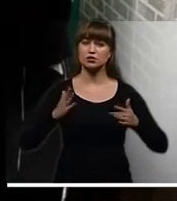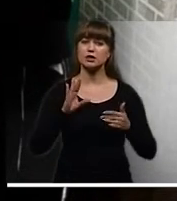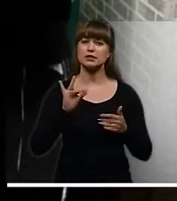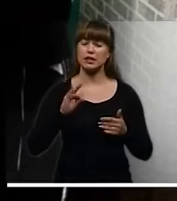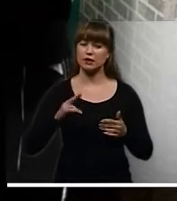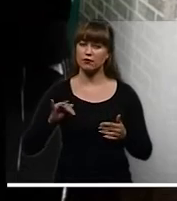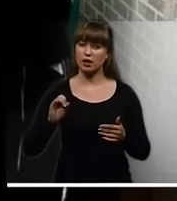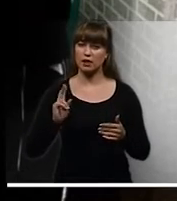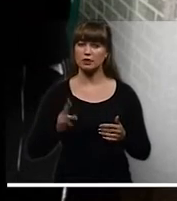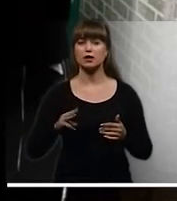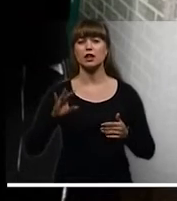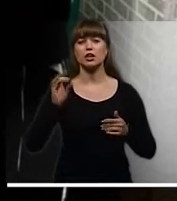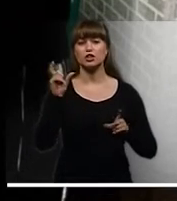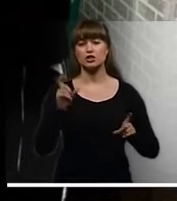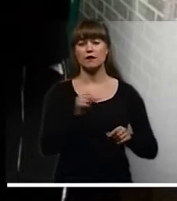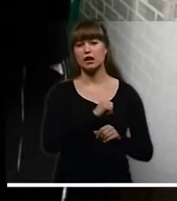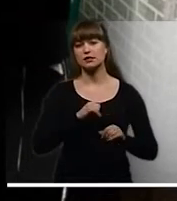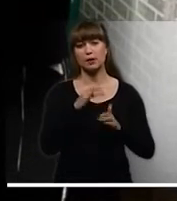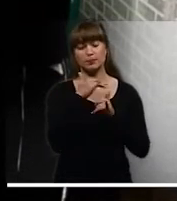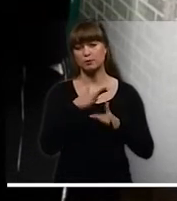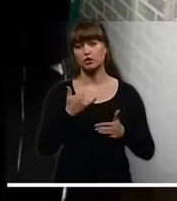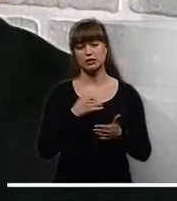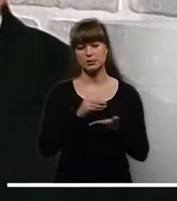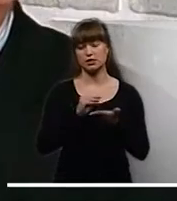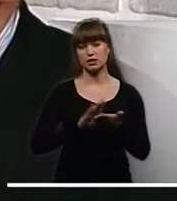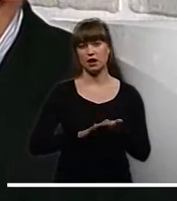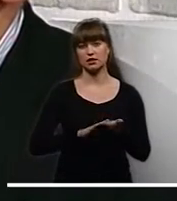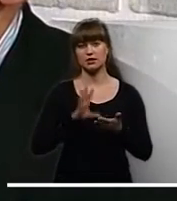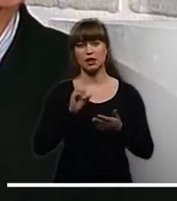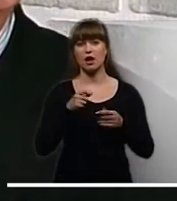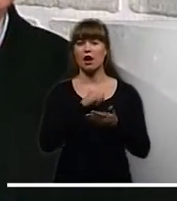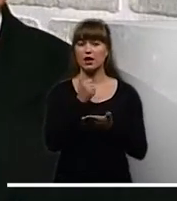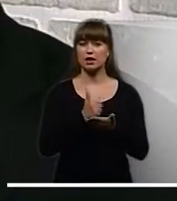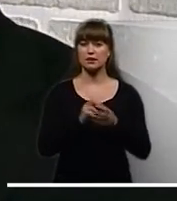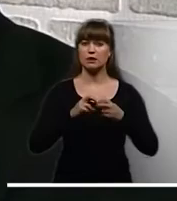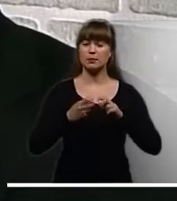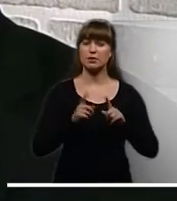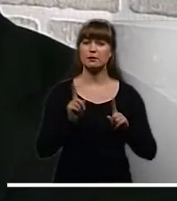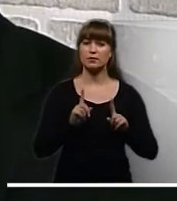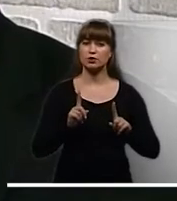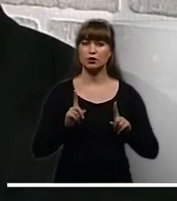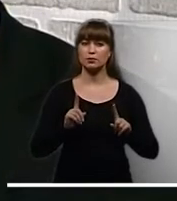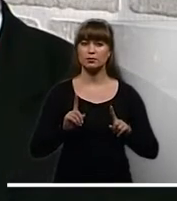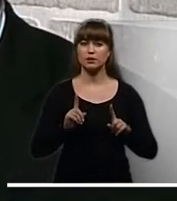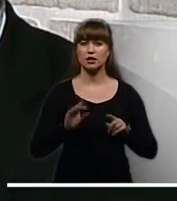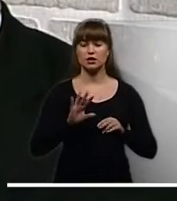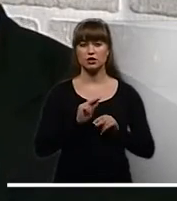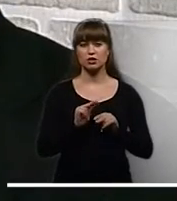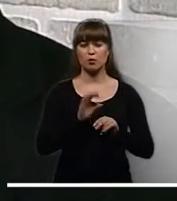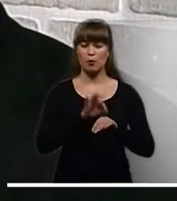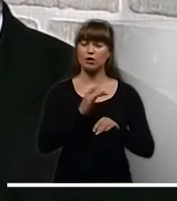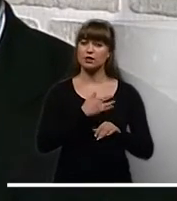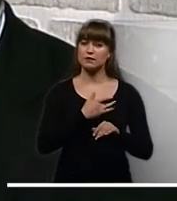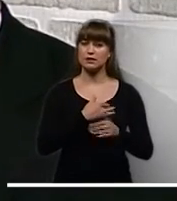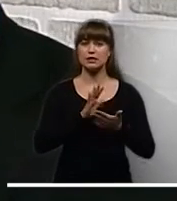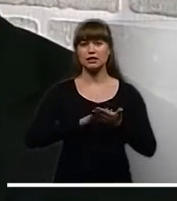инфаркт миокарда, ну, человек сам не может себе его поставить диагноза. Основная проблема в том, что когда у людей возникает боли в сердце